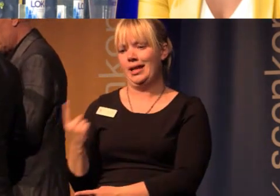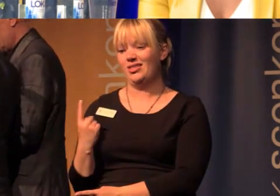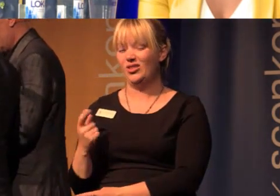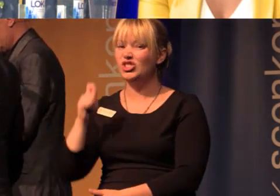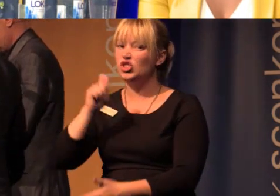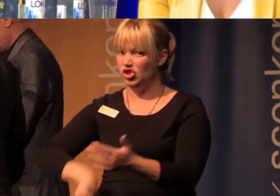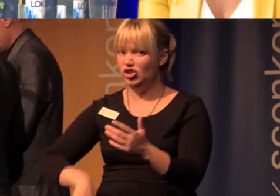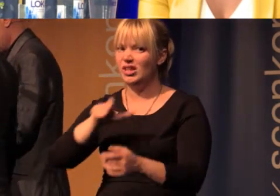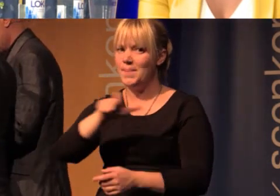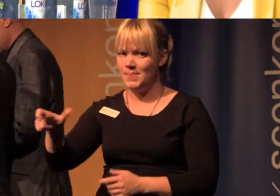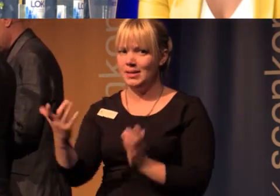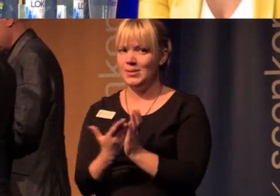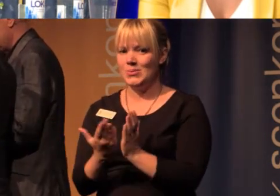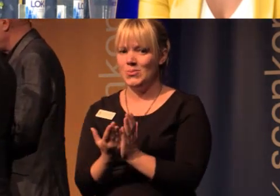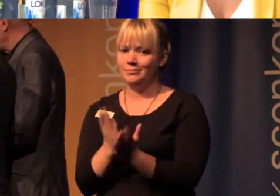ett dyrt ämne.